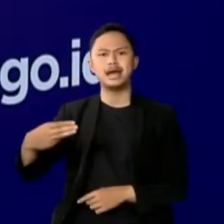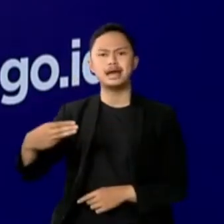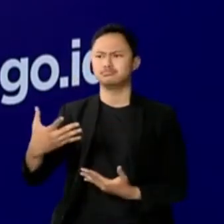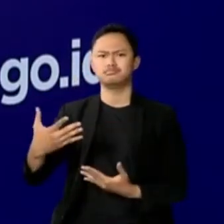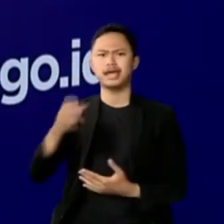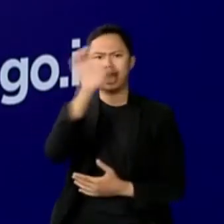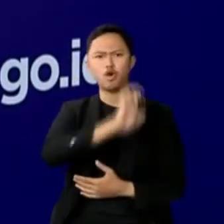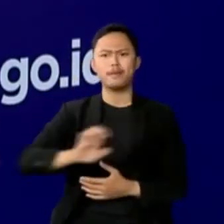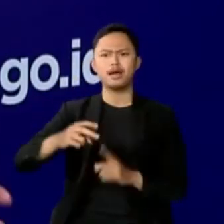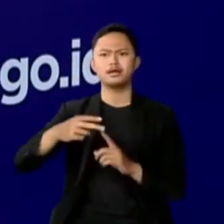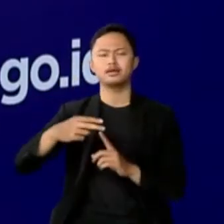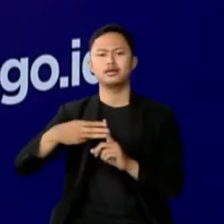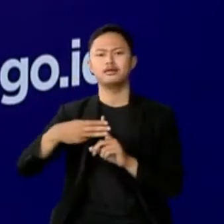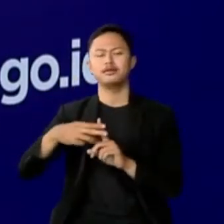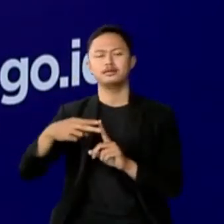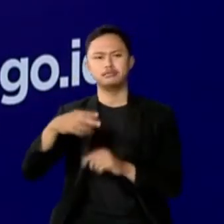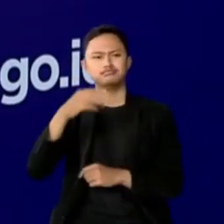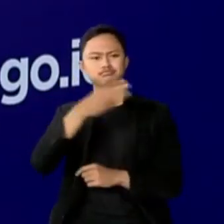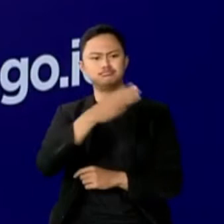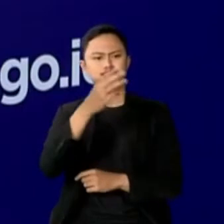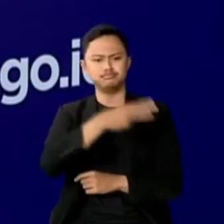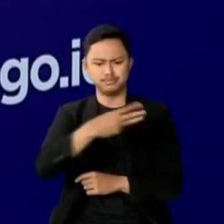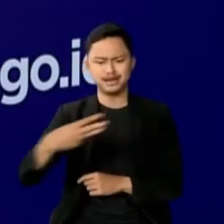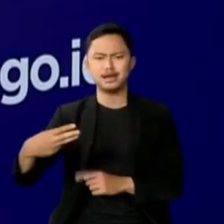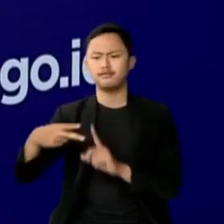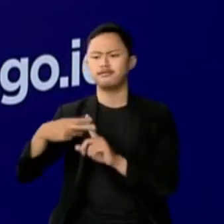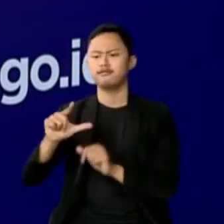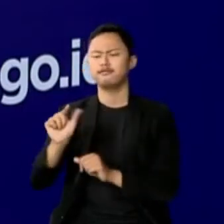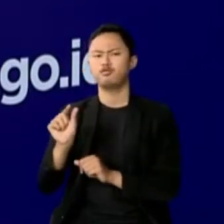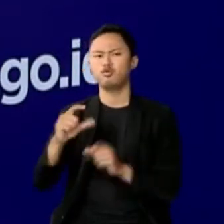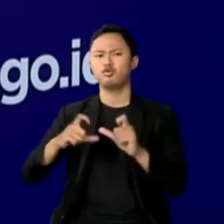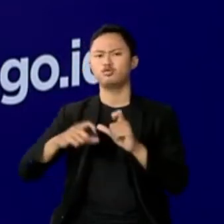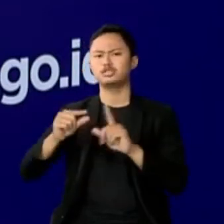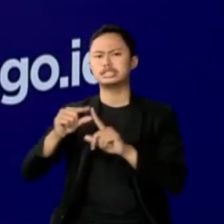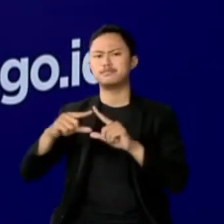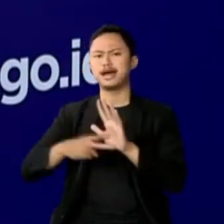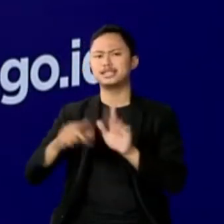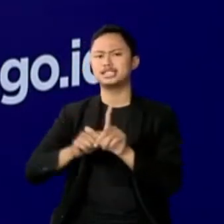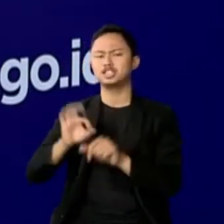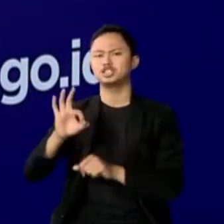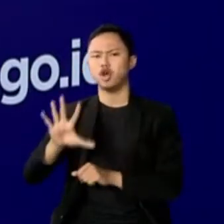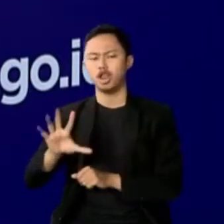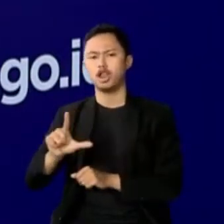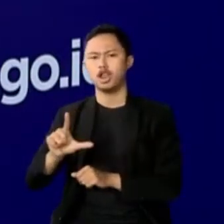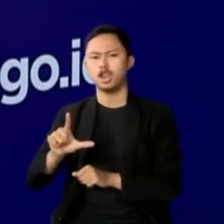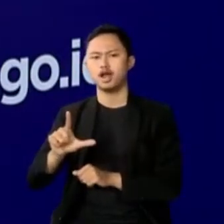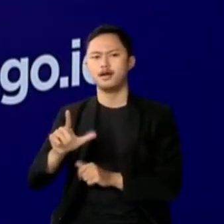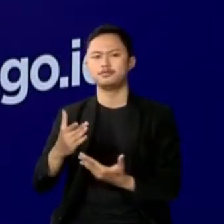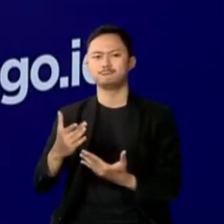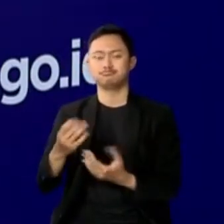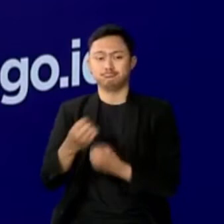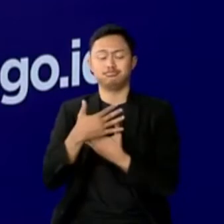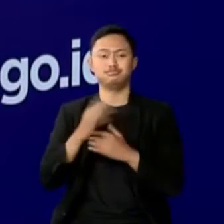Spanyol yang juga menyebar sangat cepat ke pelosok Negeri nah bagaimana kita bisa mengambil pelajaran dari masa lalu ini Prof agar masyarakat juga